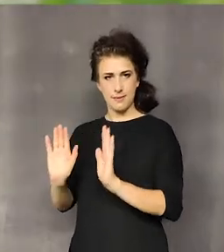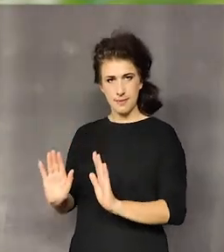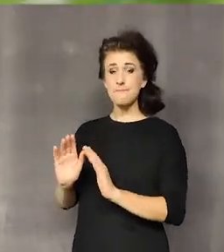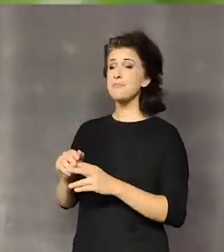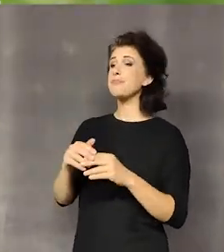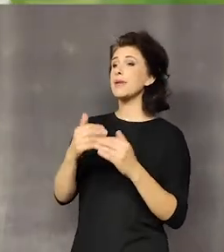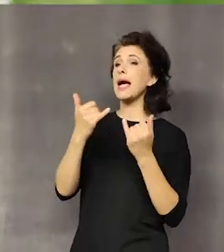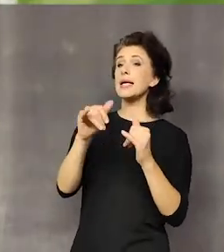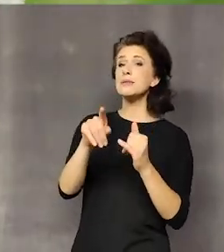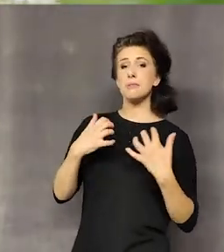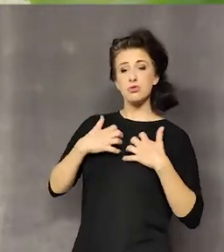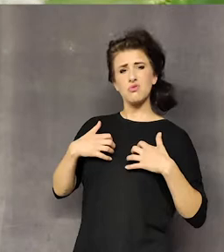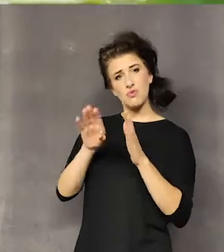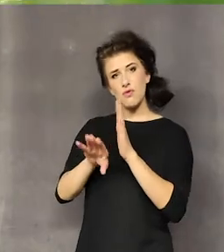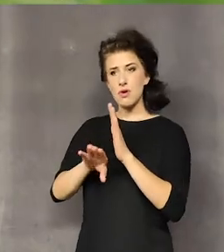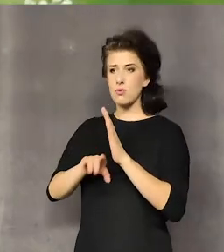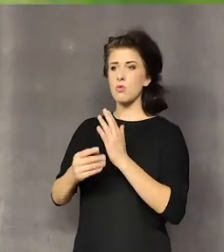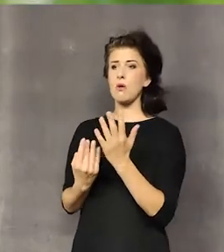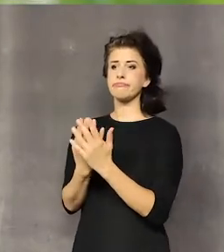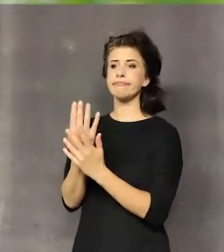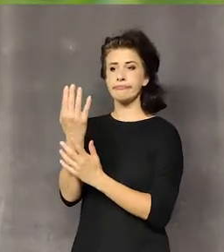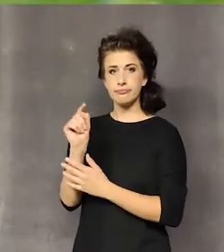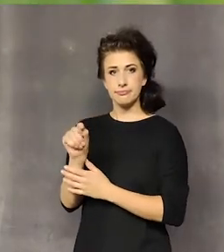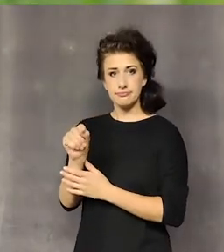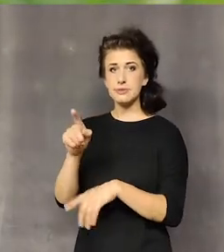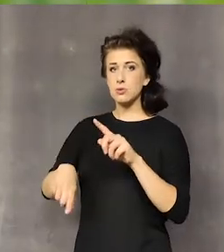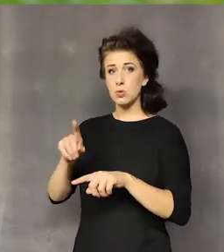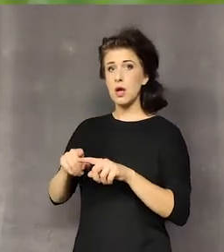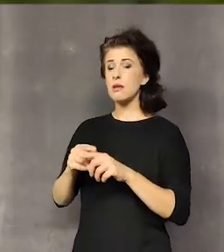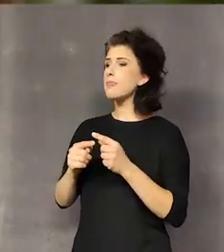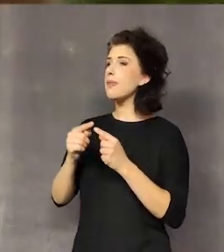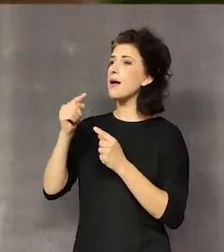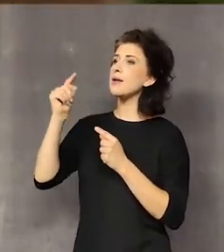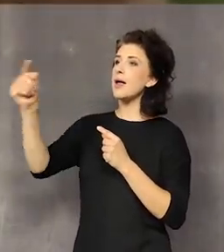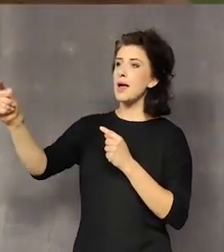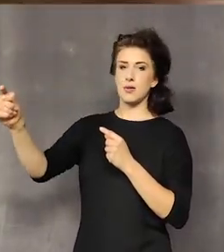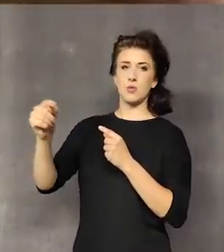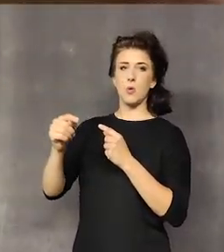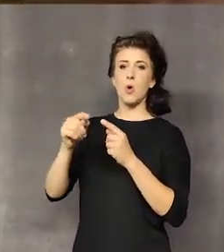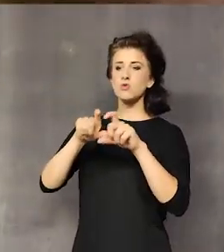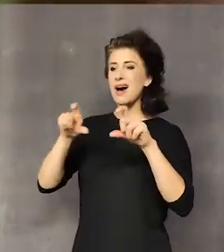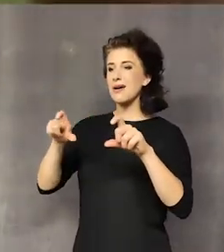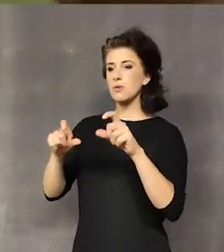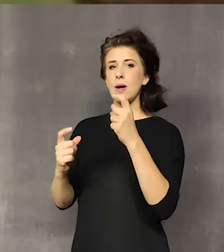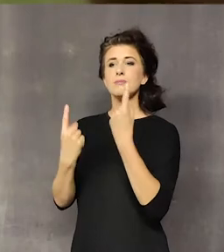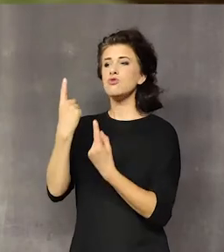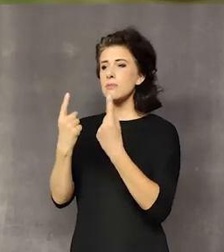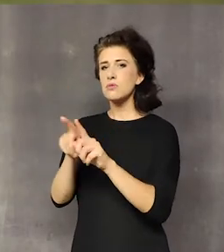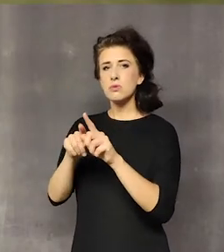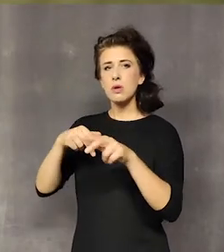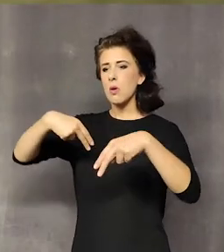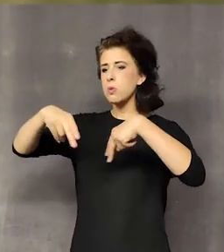A jeśli chodzi o przyrodę, to najważniejsze, daleko od zakładów przemysłowych i od szosów.